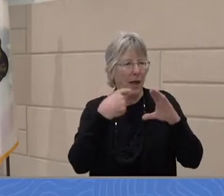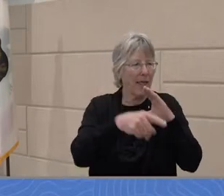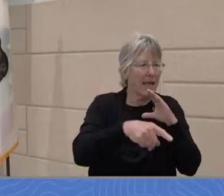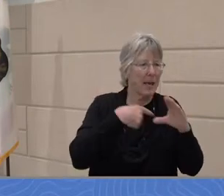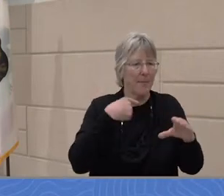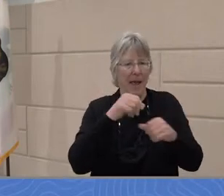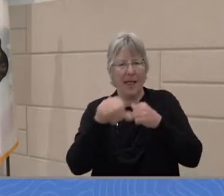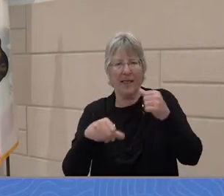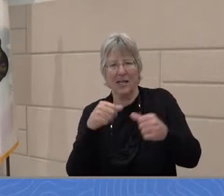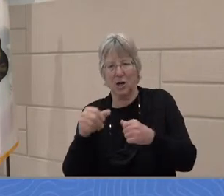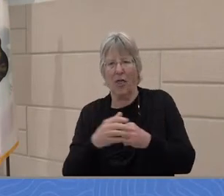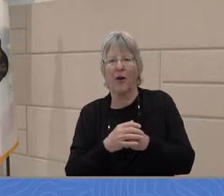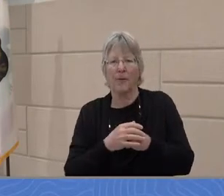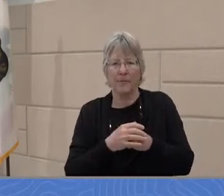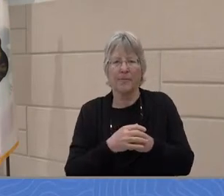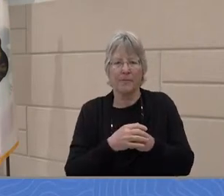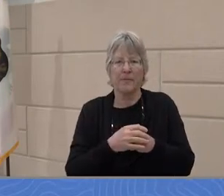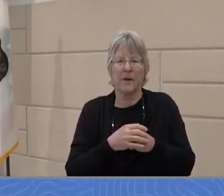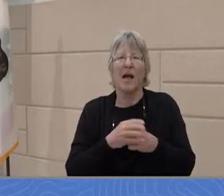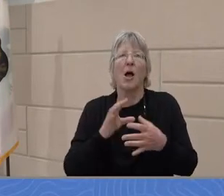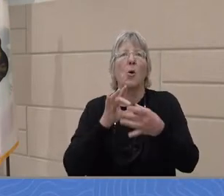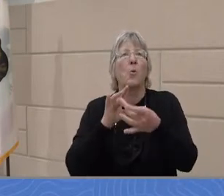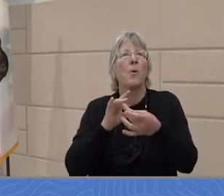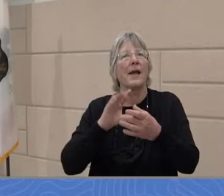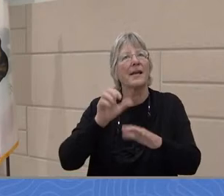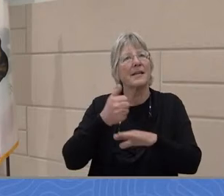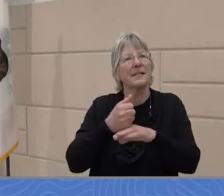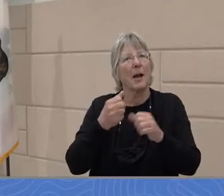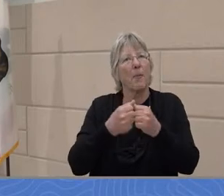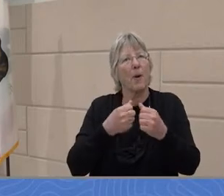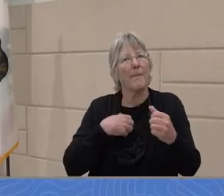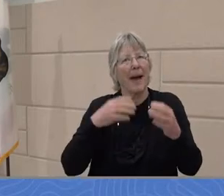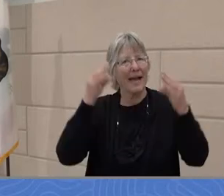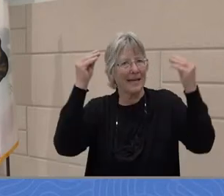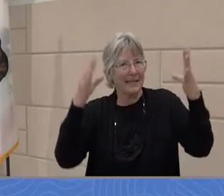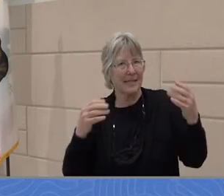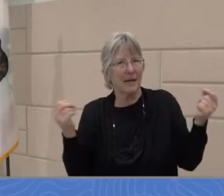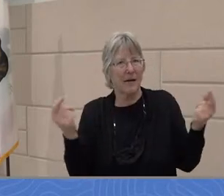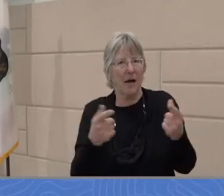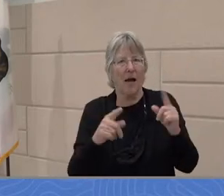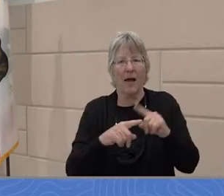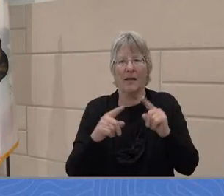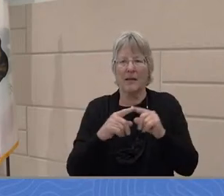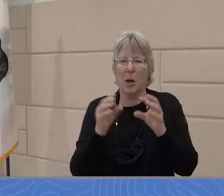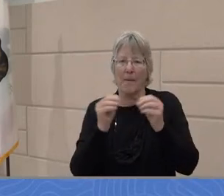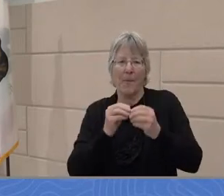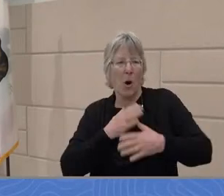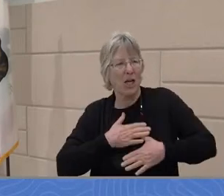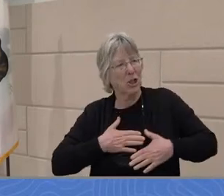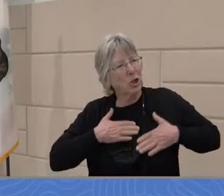ការសរសេរអ៊ីមែលរកគ្នាទៅវិញទៅមកនំបង្កើតជាទំនាក់ទំនងល្អជាមួយគ្រូ